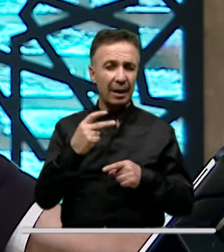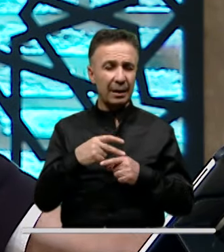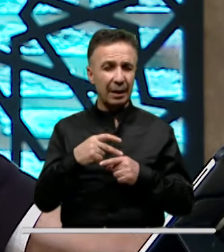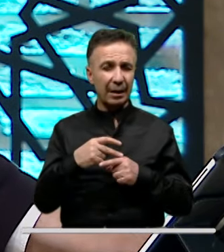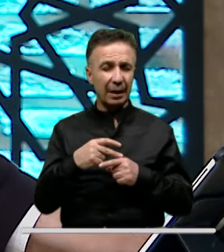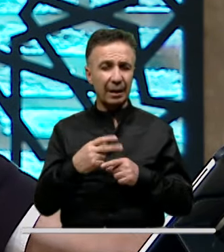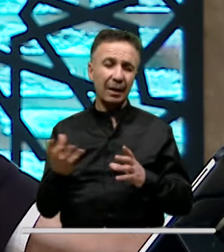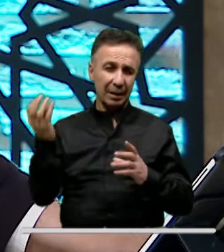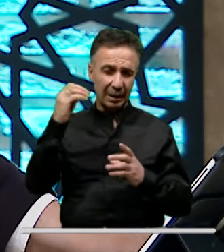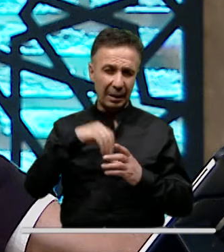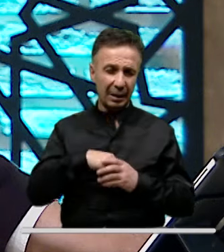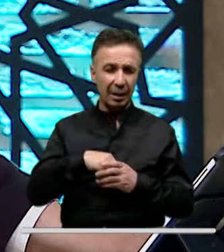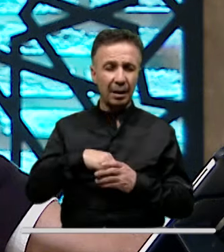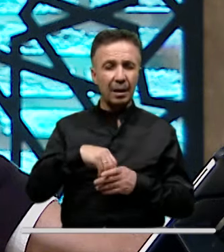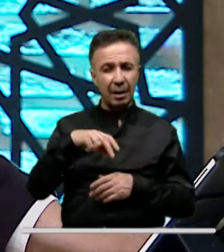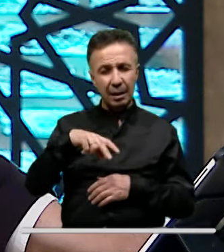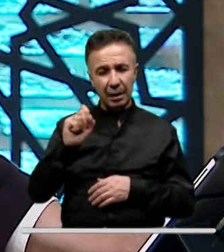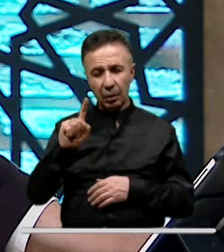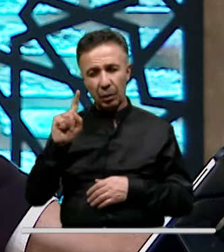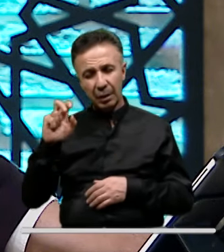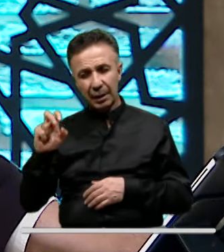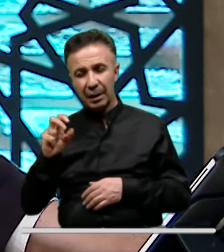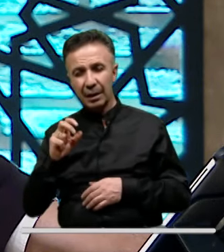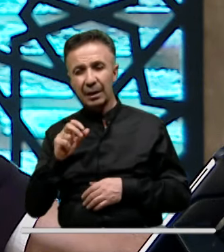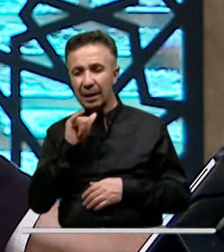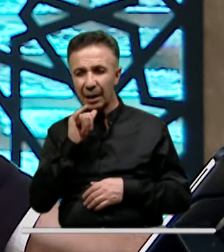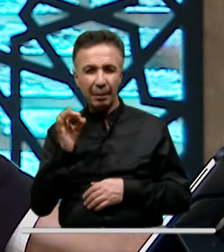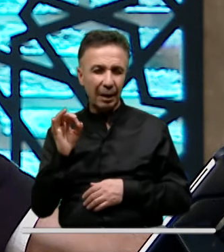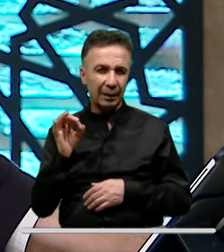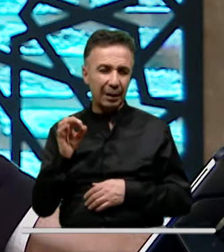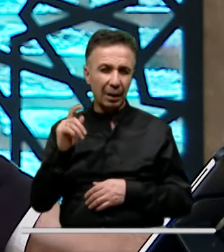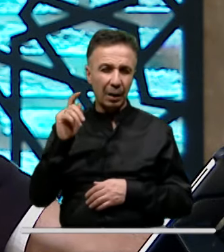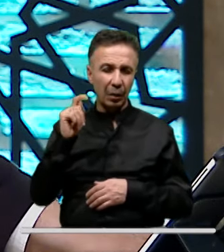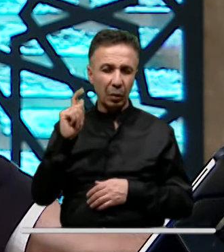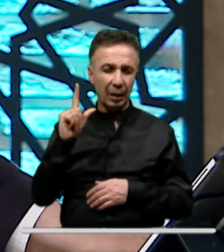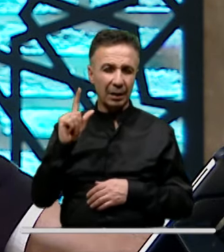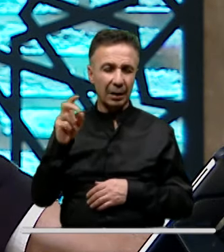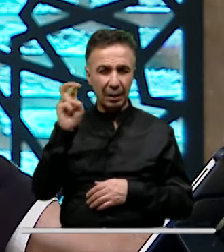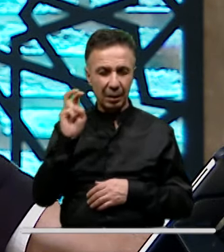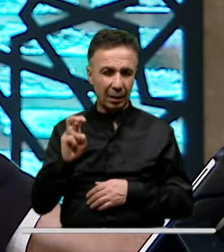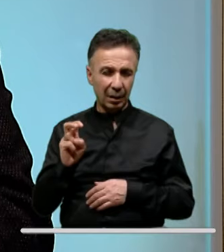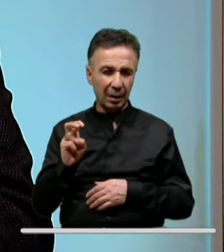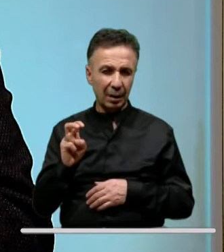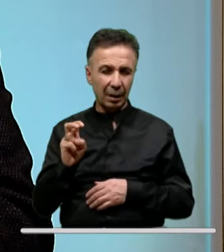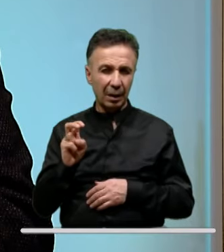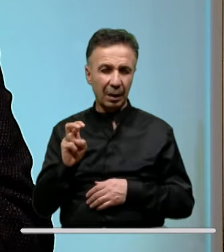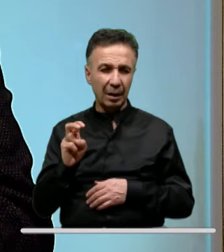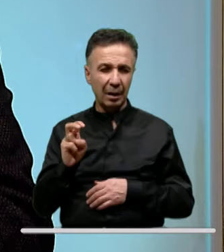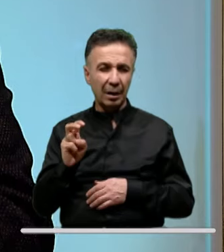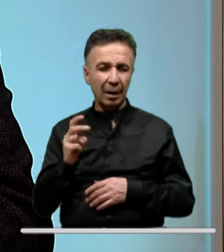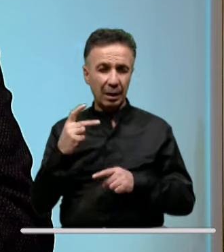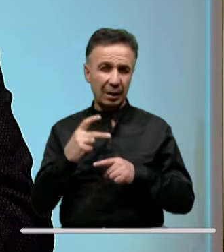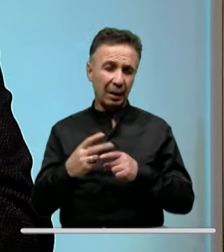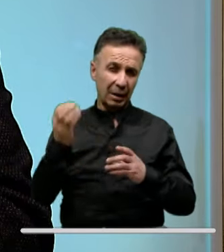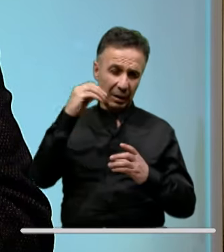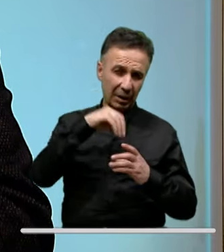da 80.18 gram altının Türk lirası ve döviz cinsinden değeri zekata dahil midir diyor. Yoksa bunun üzerindeki